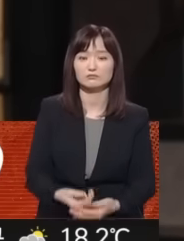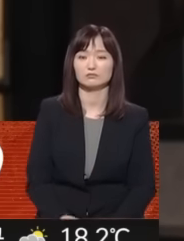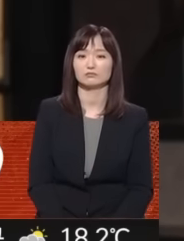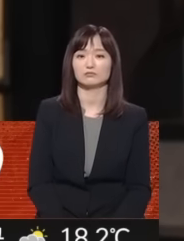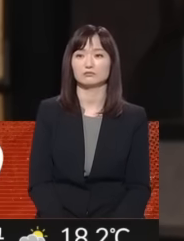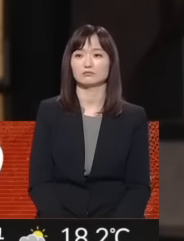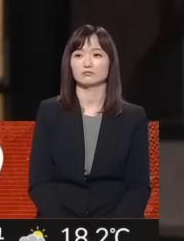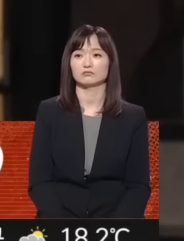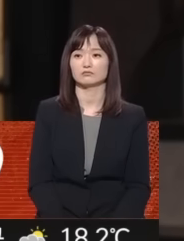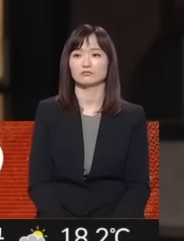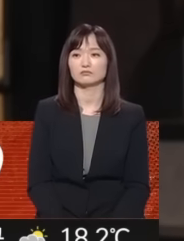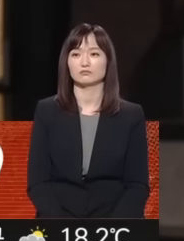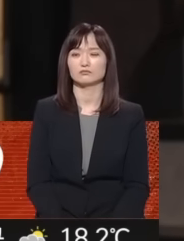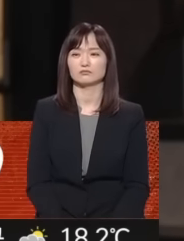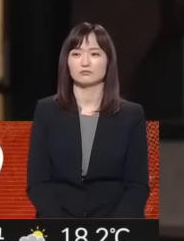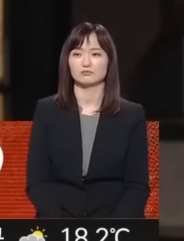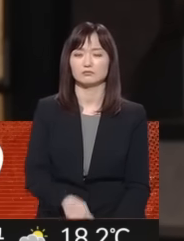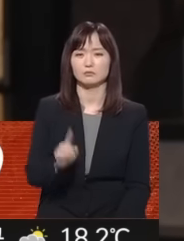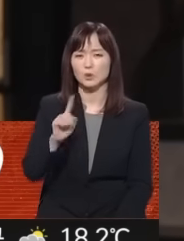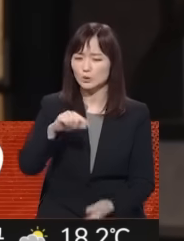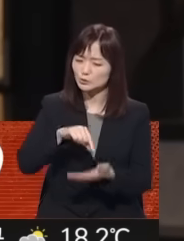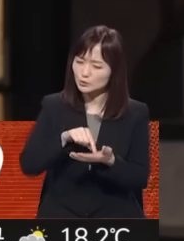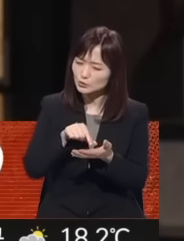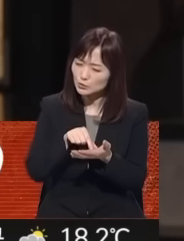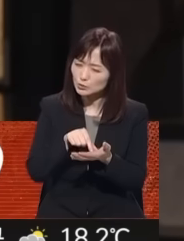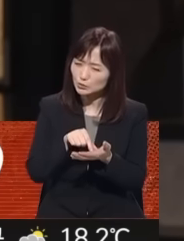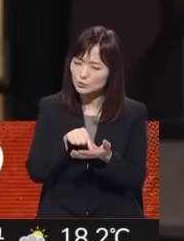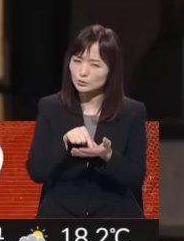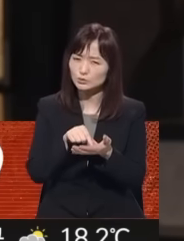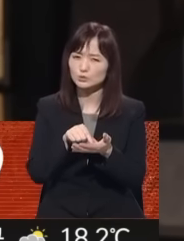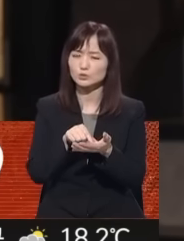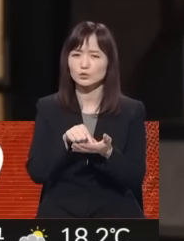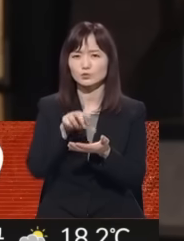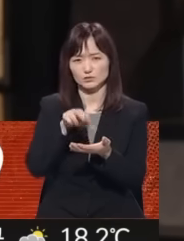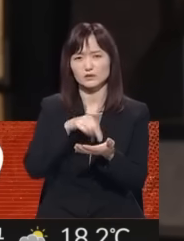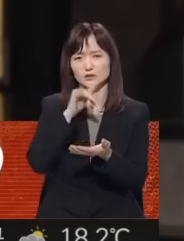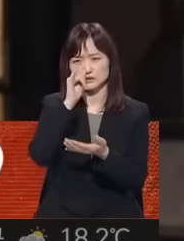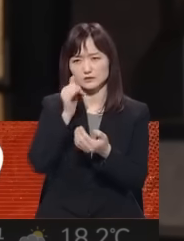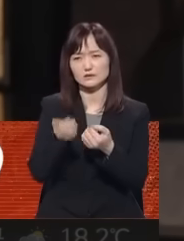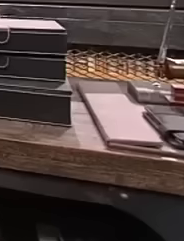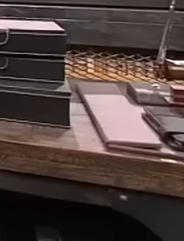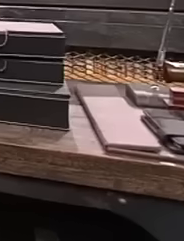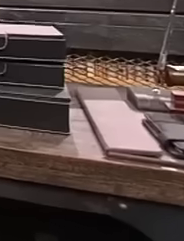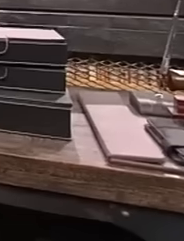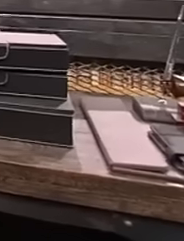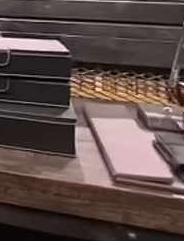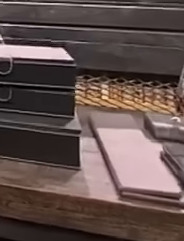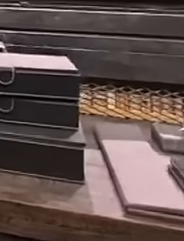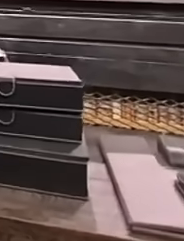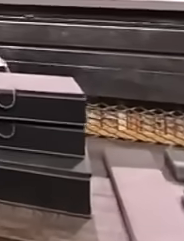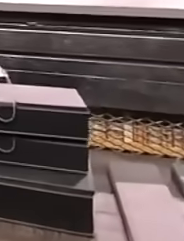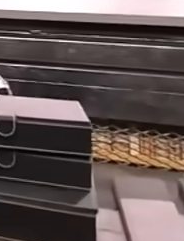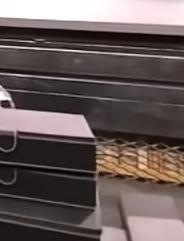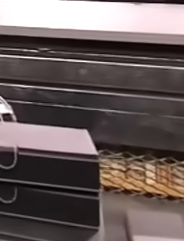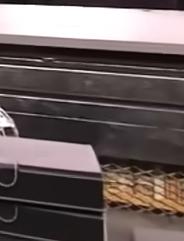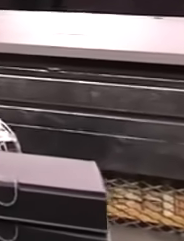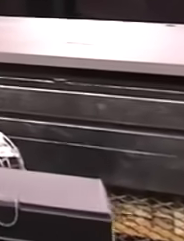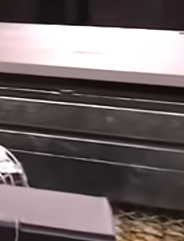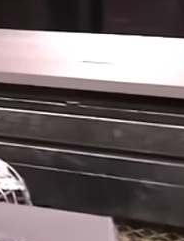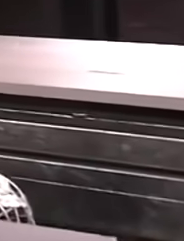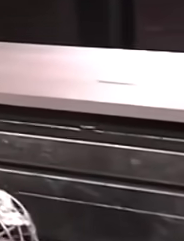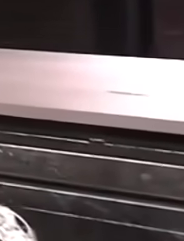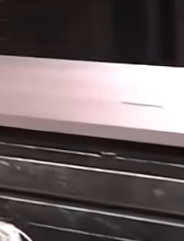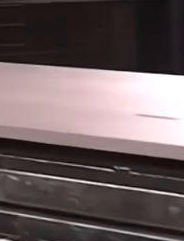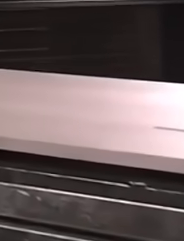같습니다 물론 우울증이 영향을 미쳤겠지만 어떤 것으로도 합리될 수 없는 범죄라고 저는 생각합니다이 사건의 진실을 추적하고